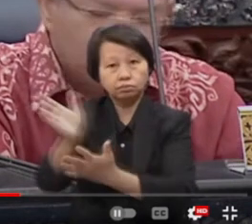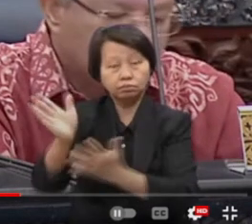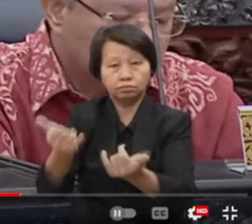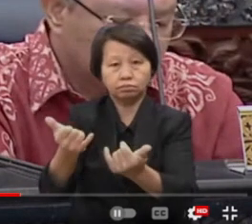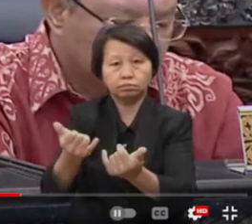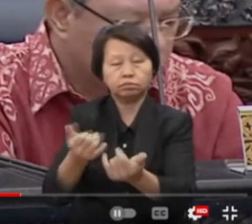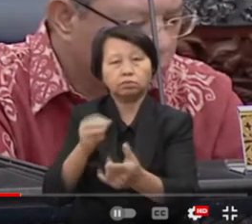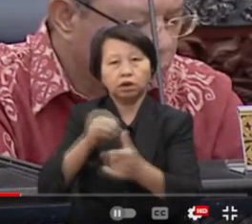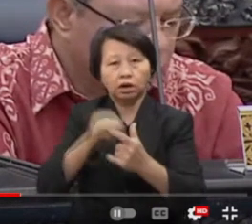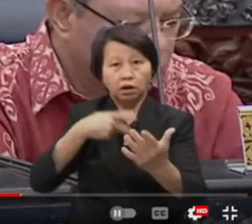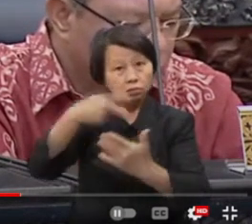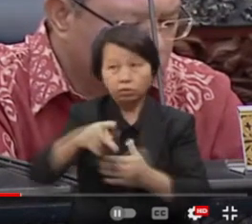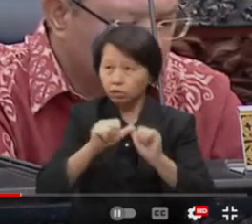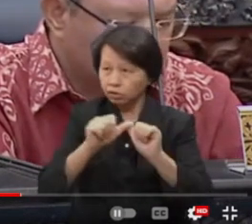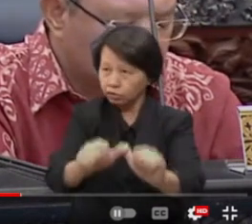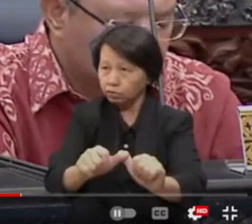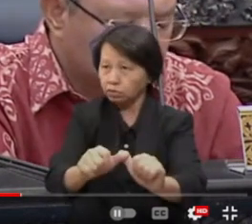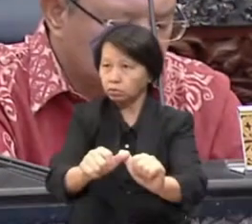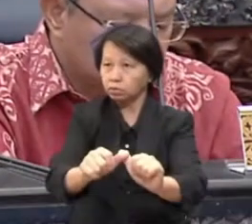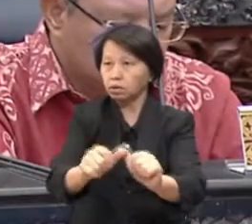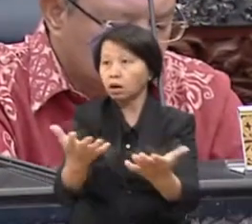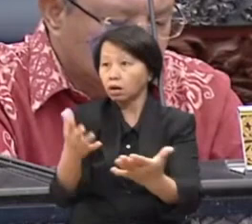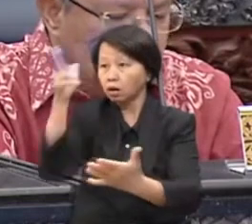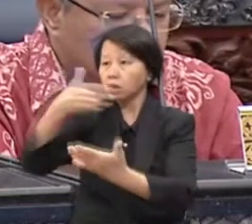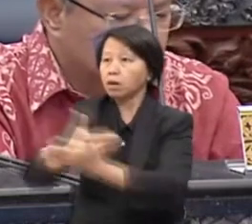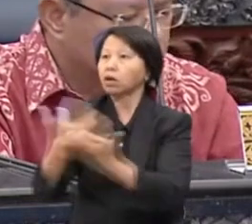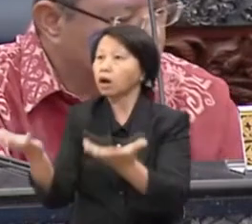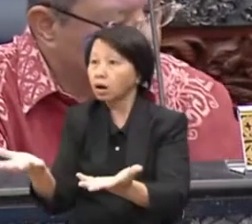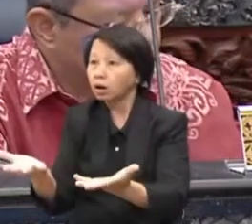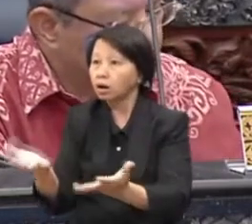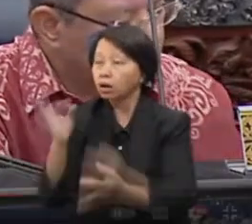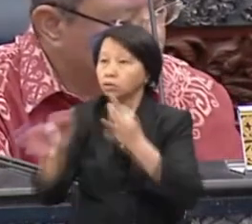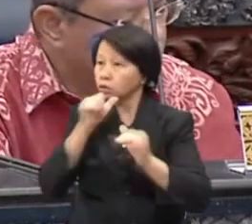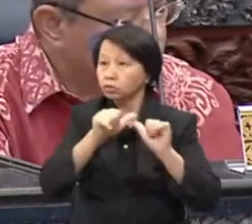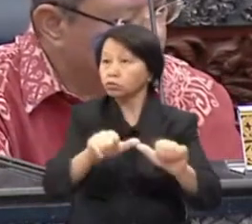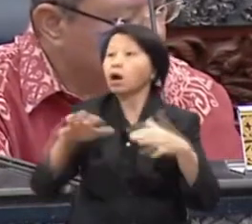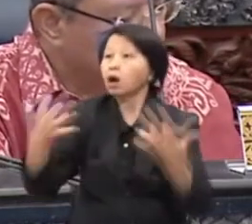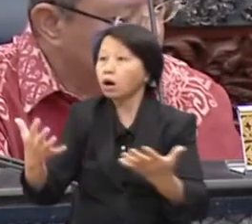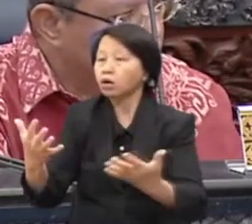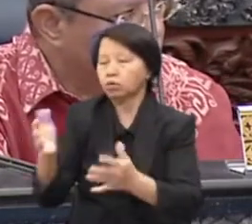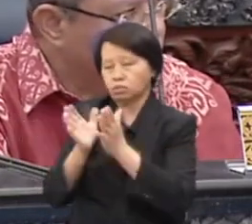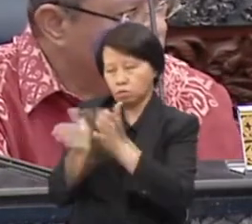mm ini masih diteruskan di bawah kerajaan baru jika tidak Mohon penjelasan menteri